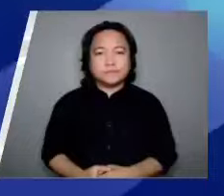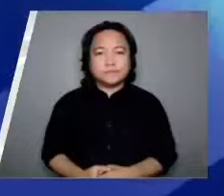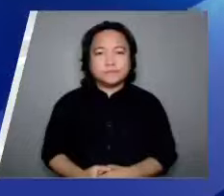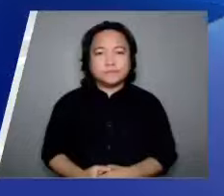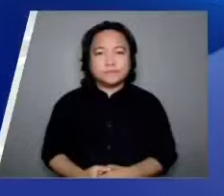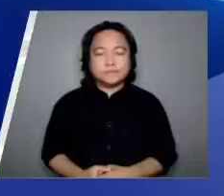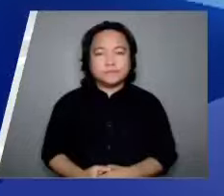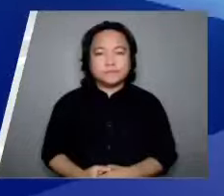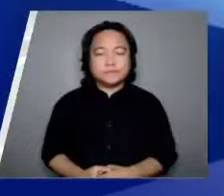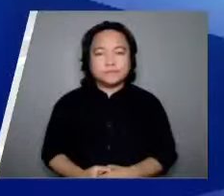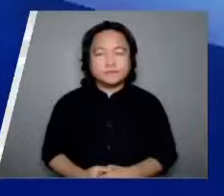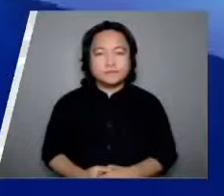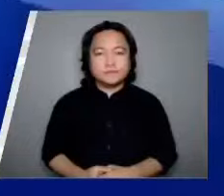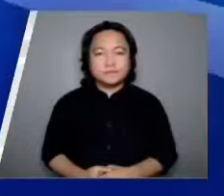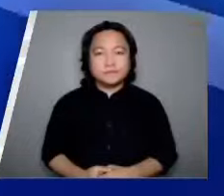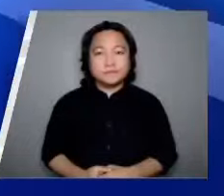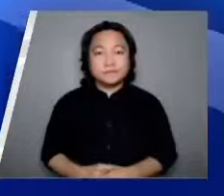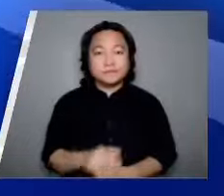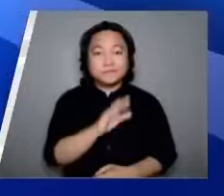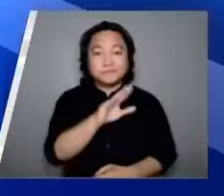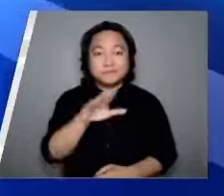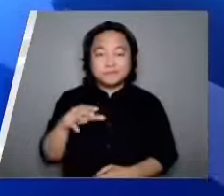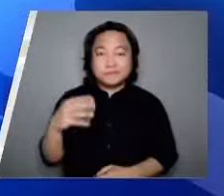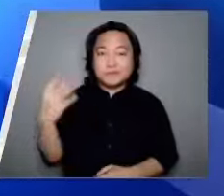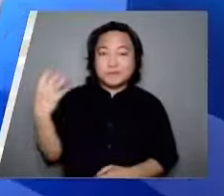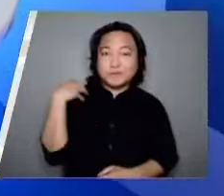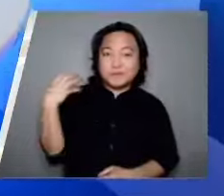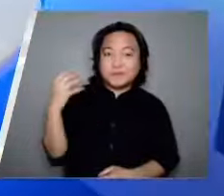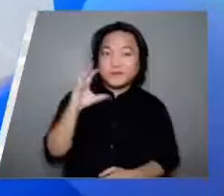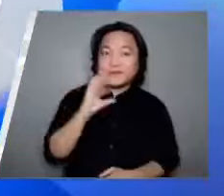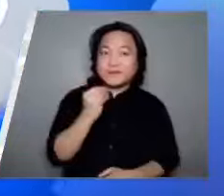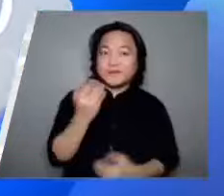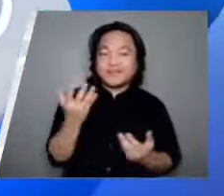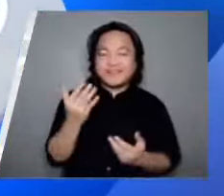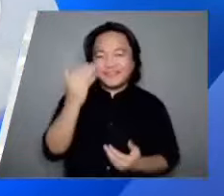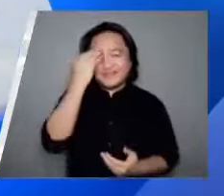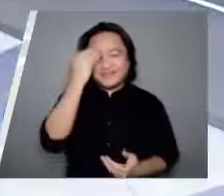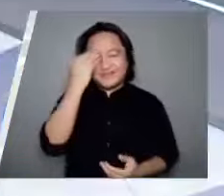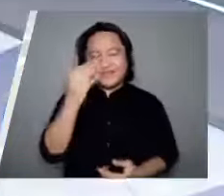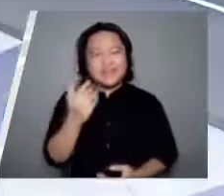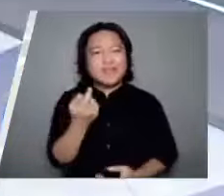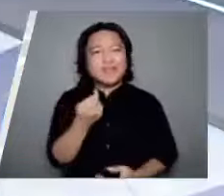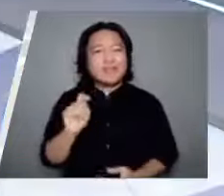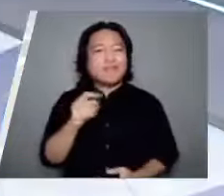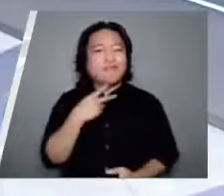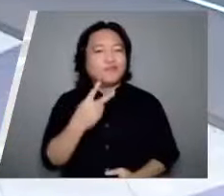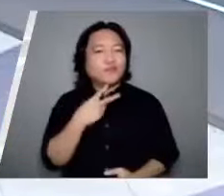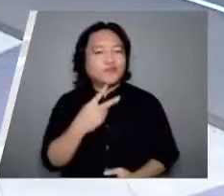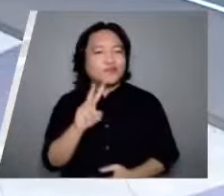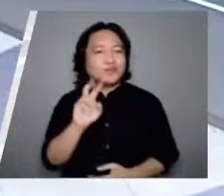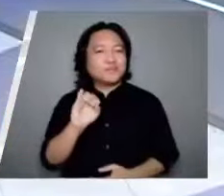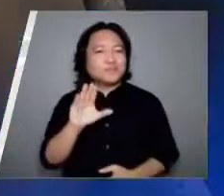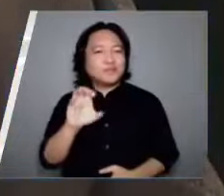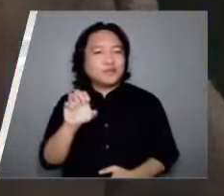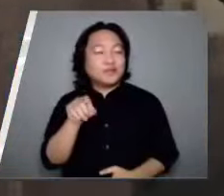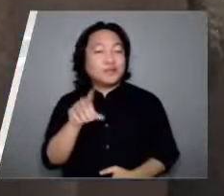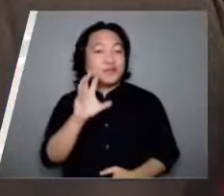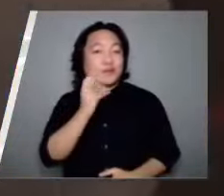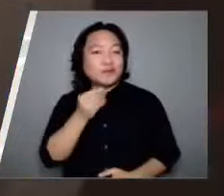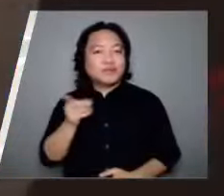May nagbabalik na coach sa The Voice State. Yan ay walang iba kundi ang SB19 member na si Estelle. Sa All Out